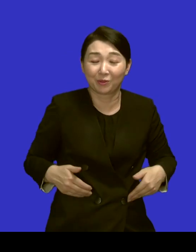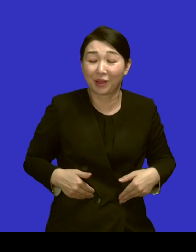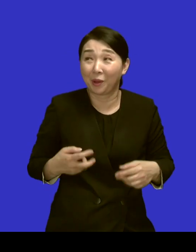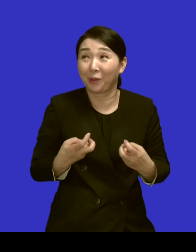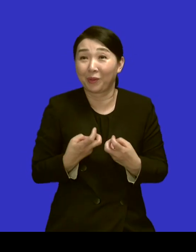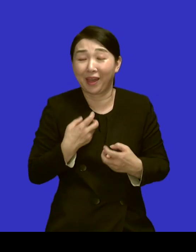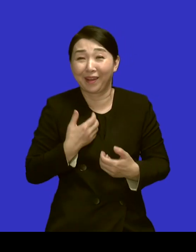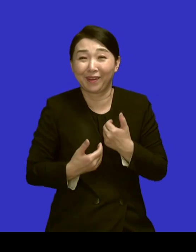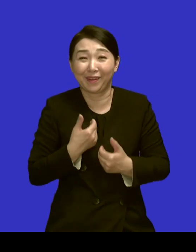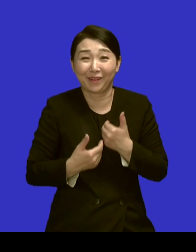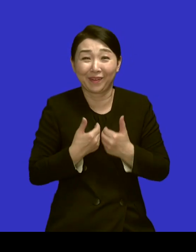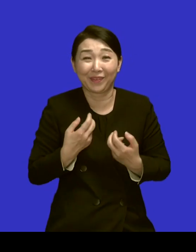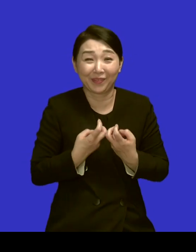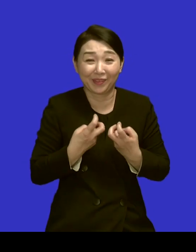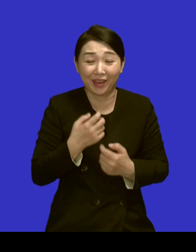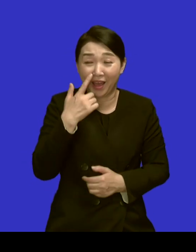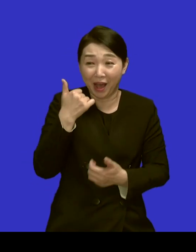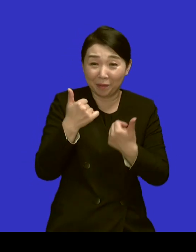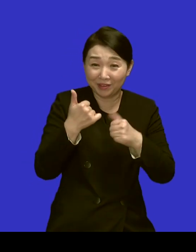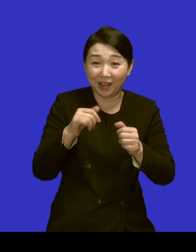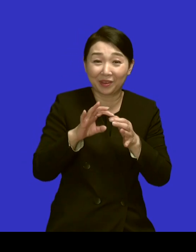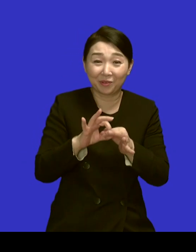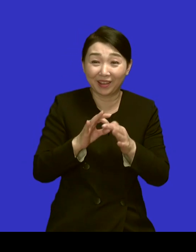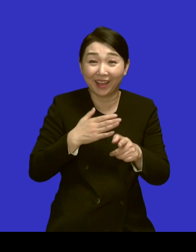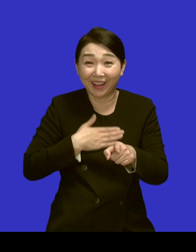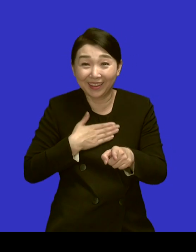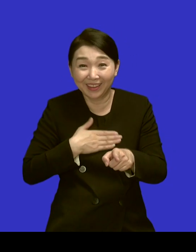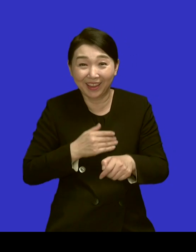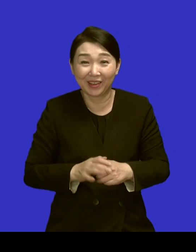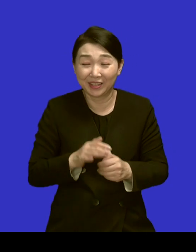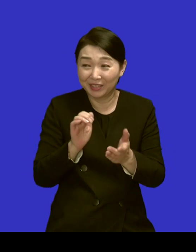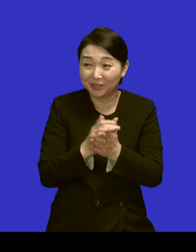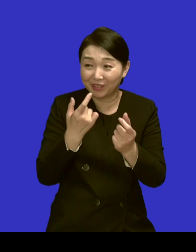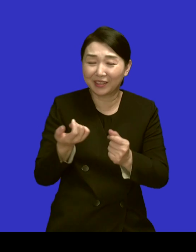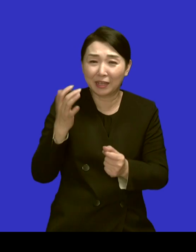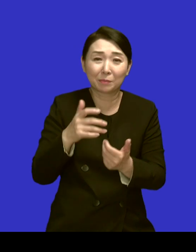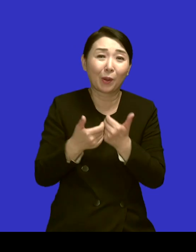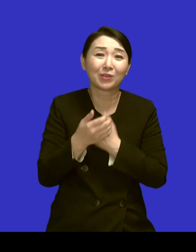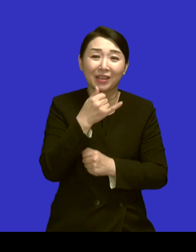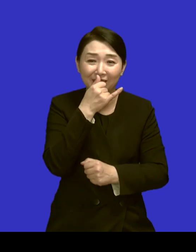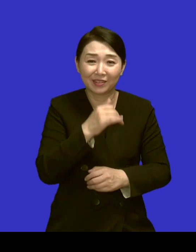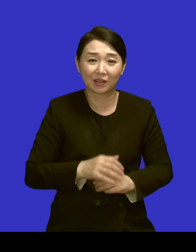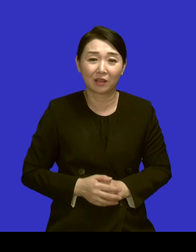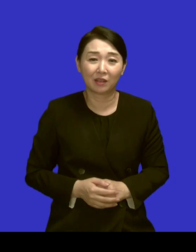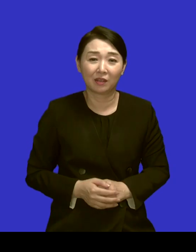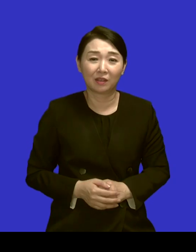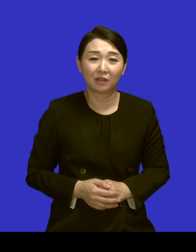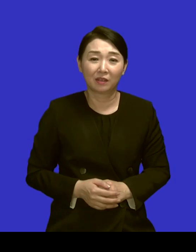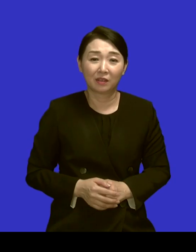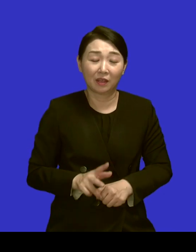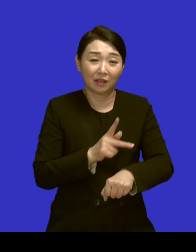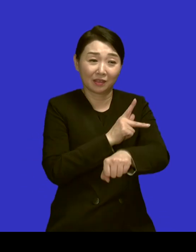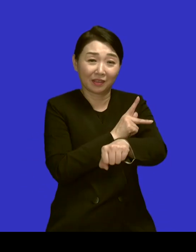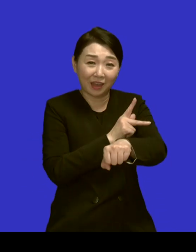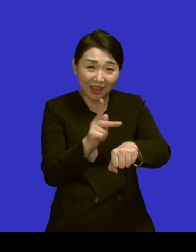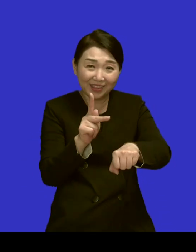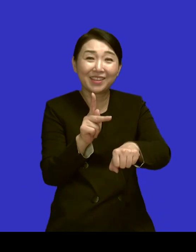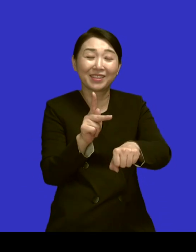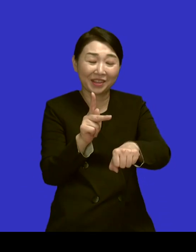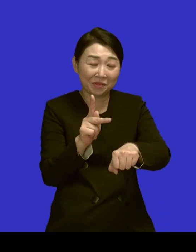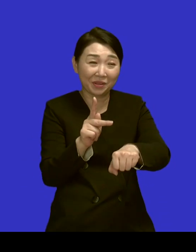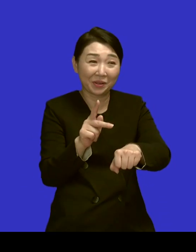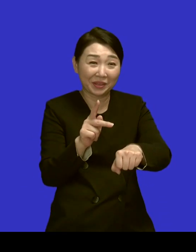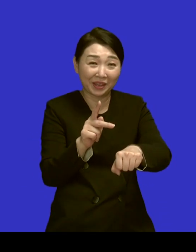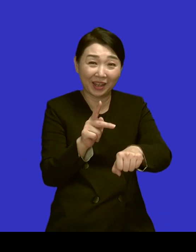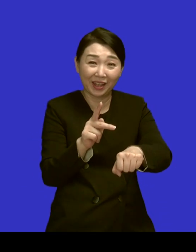미치겠더라고요. 그 어색함이. 아버지와 아들의 관계가 아시잖아요. 아무리 친구 같아도. 맞아요. 뭐 KTX 타고 오송역에 내려서 가지고 그랬어야 되는데